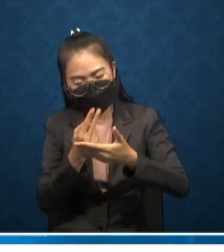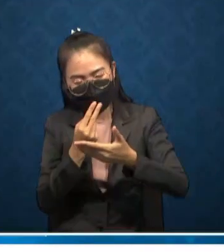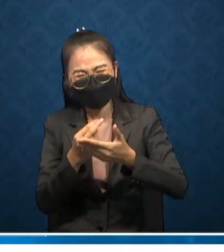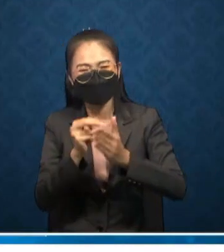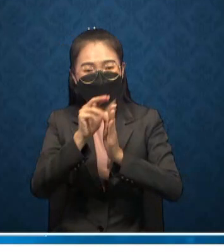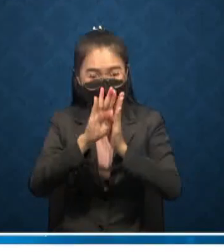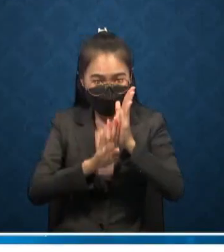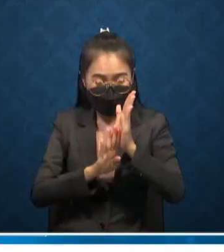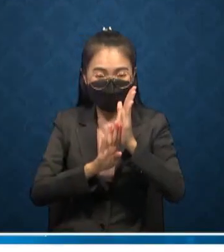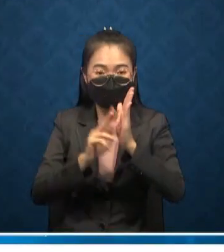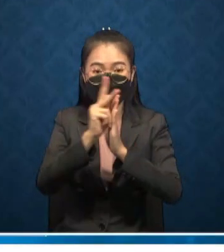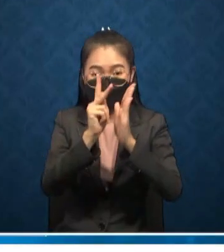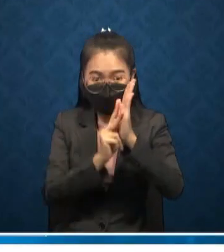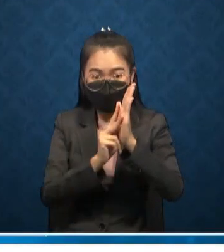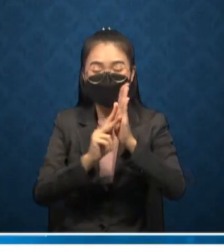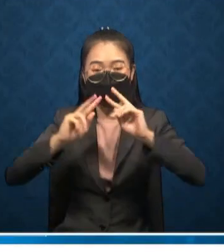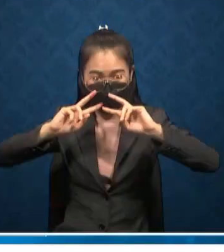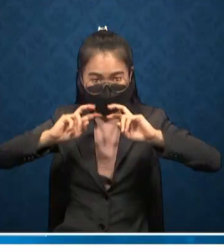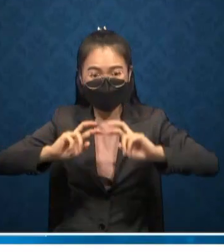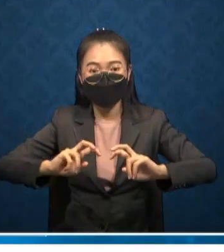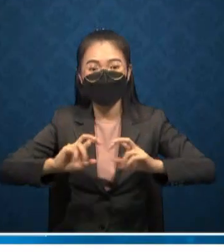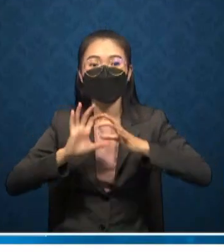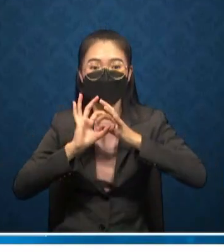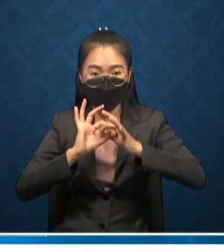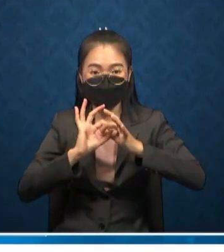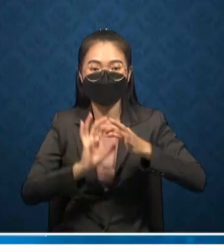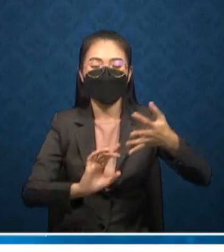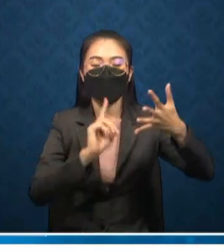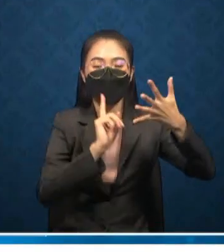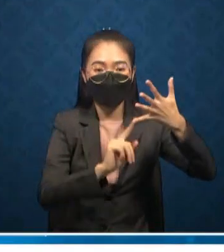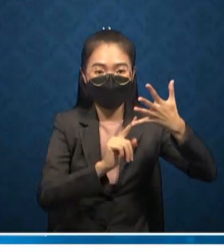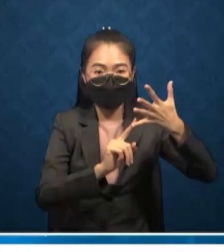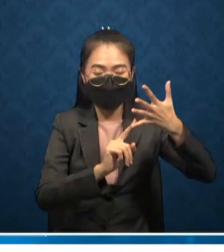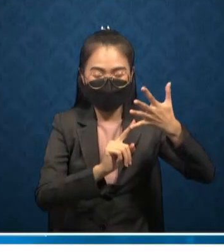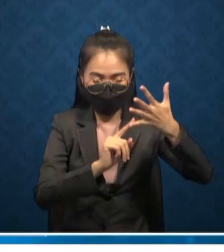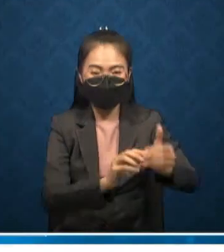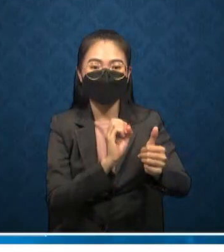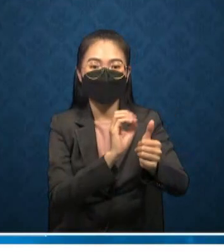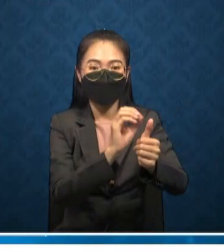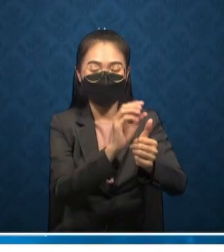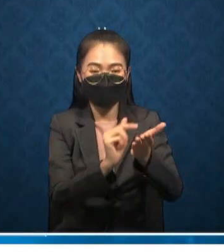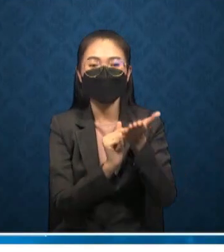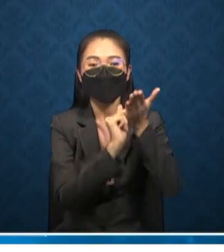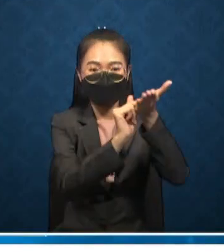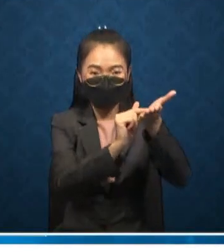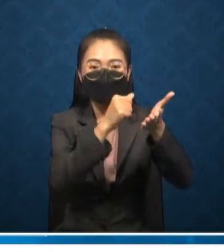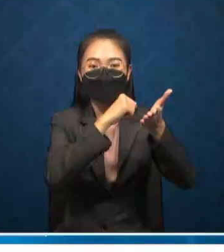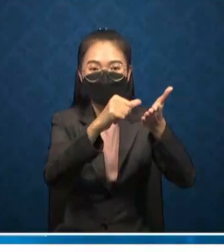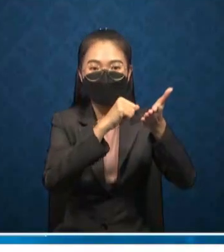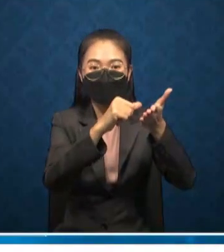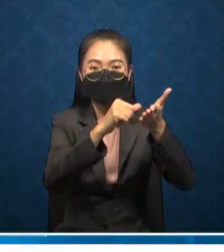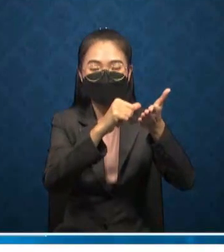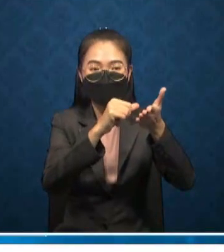ที่เกี่ยวข้องและ 5นะคะเสนอแนะการแก้ไขเพิ่มเติมค่ะหน้าถัดไปเป็น